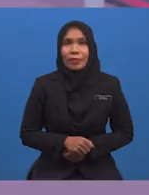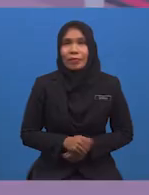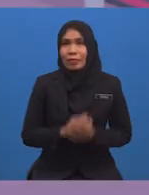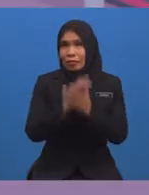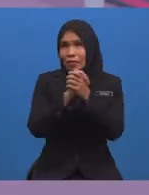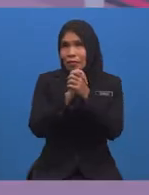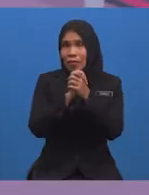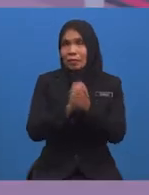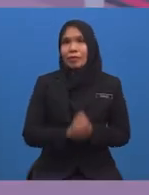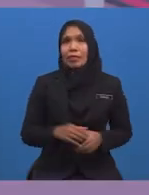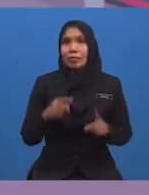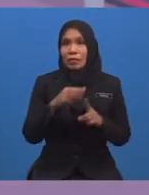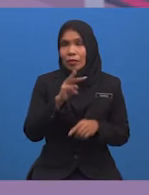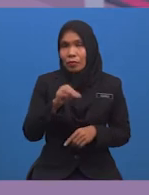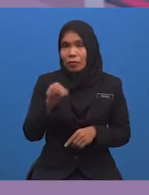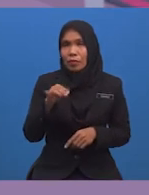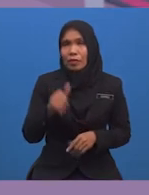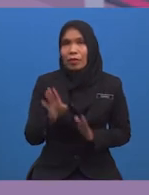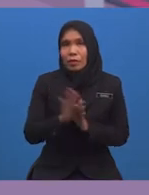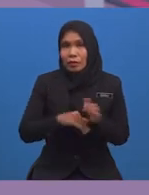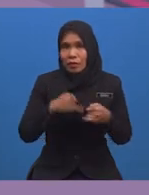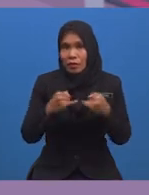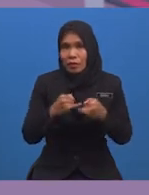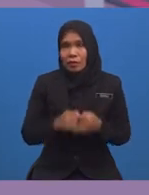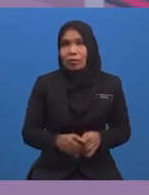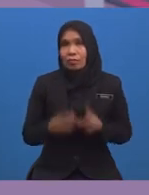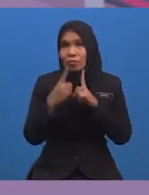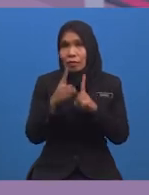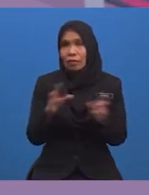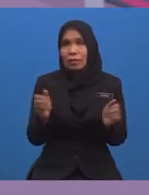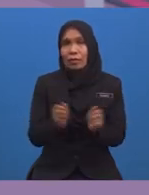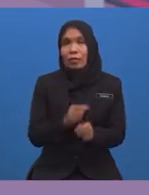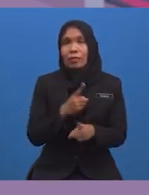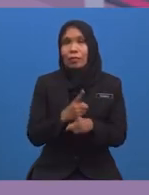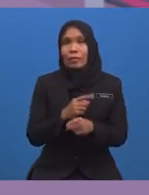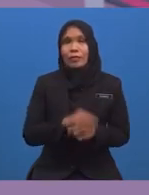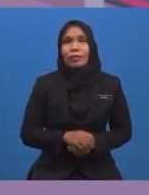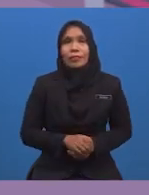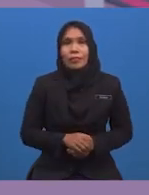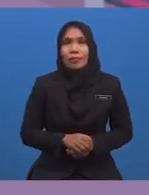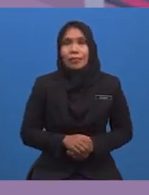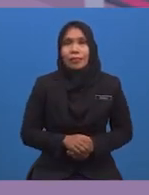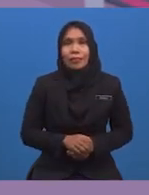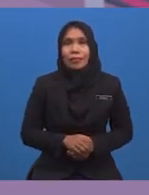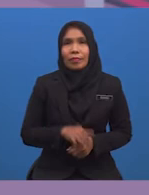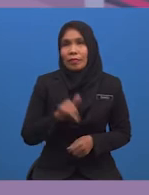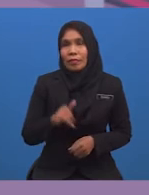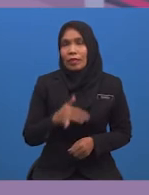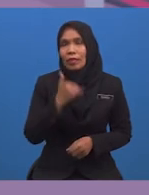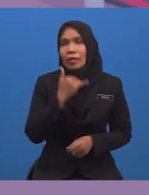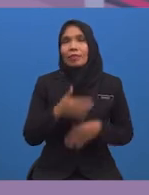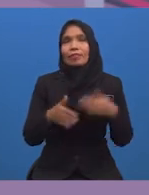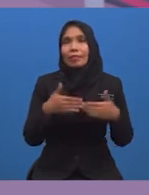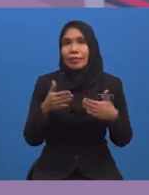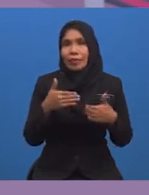Syabas kepada murid-murid yang berjaya menjawab dengan betul. Yang salah tidak mengapa. Kita